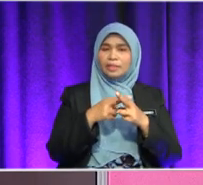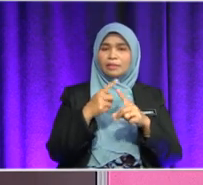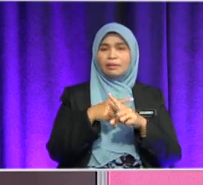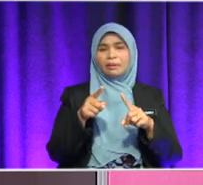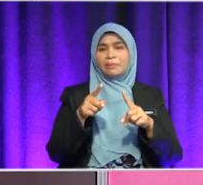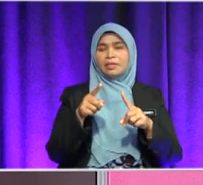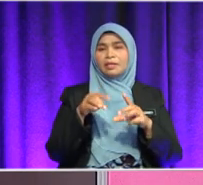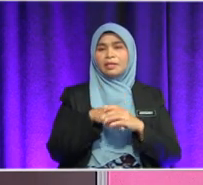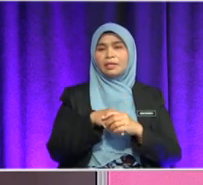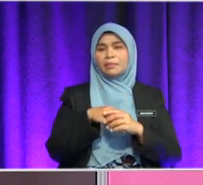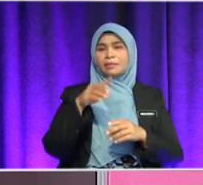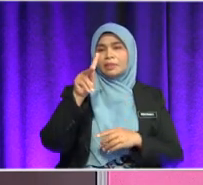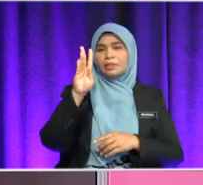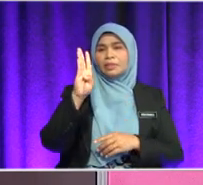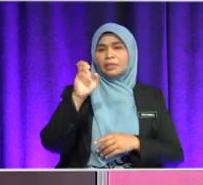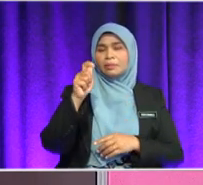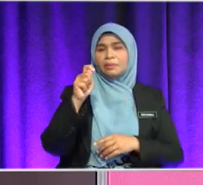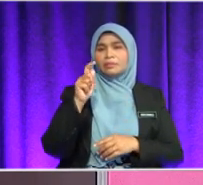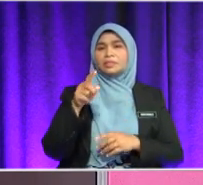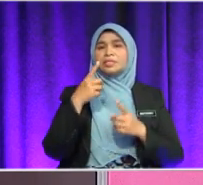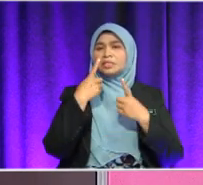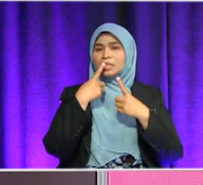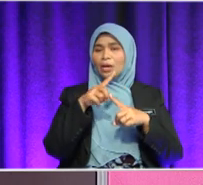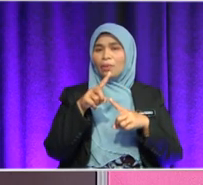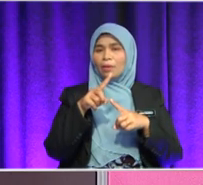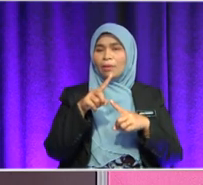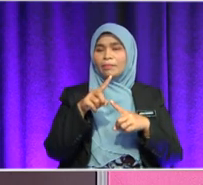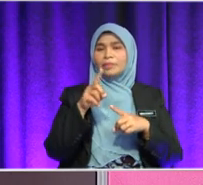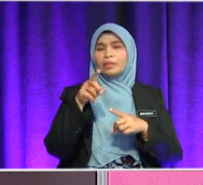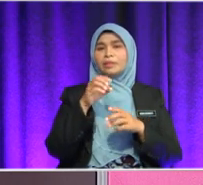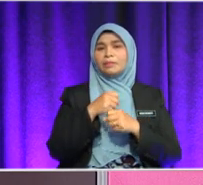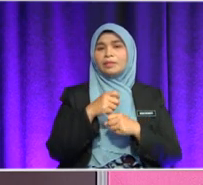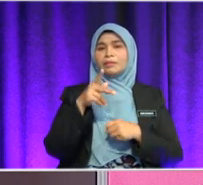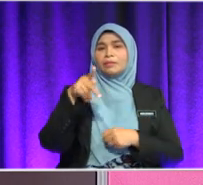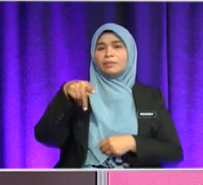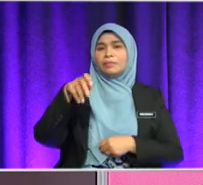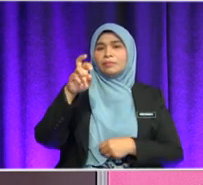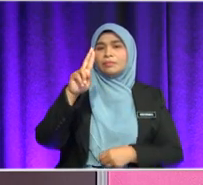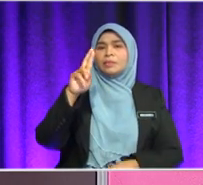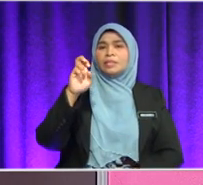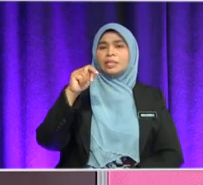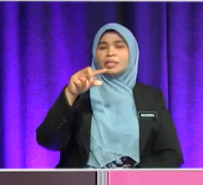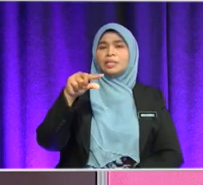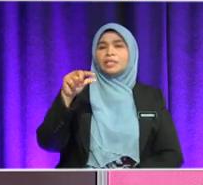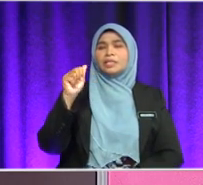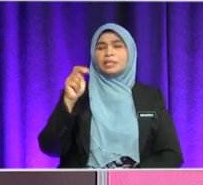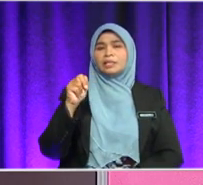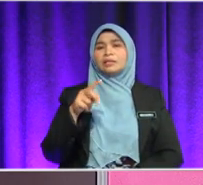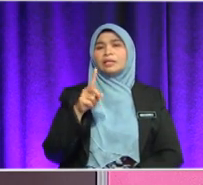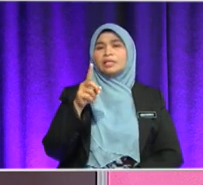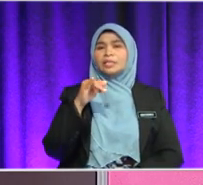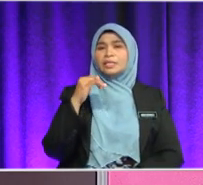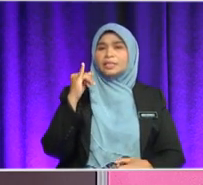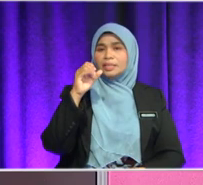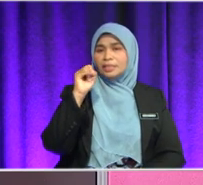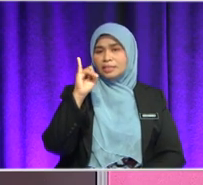mesti jawab dalam bentuk penggan satu prenggan satu prenggan ada isi ada uraian ada uraian lengkap